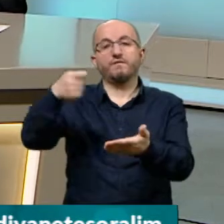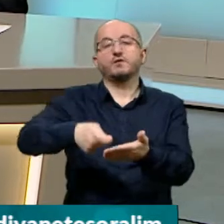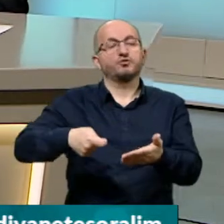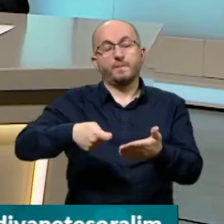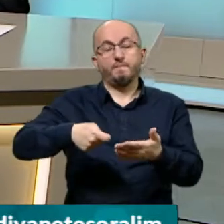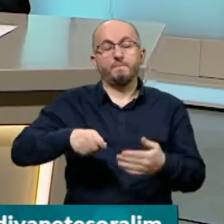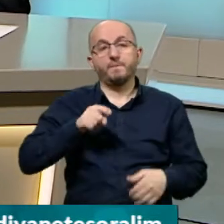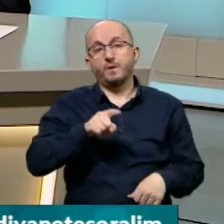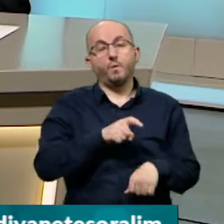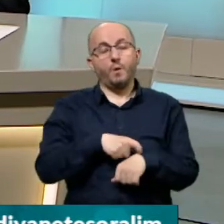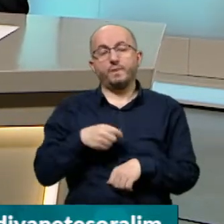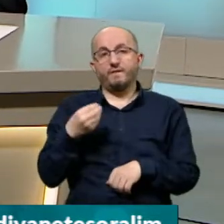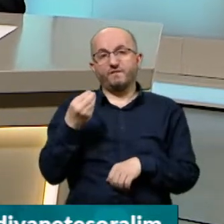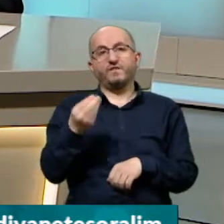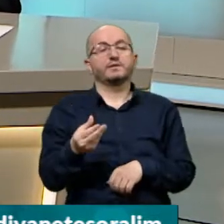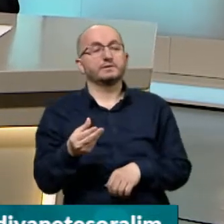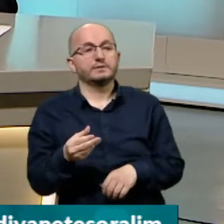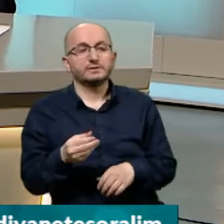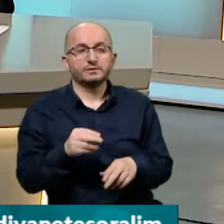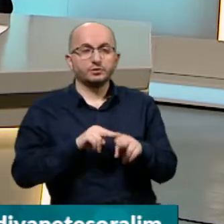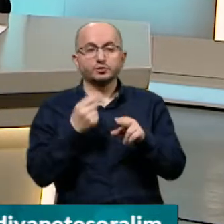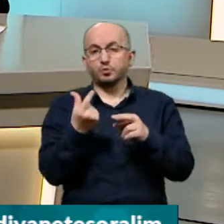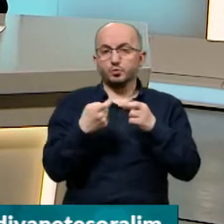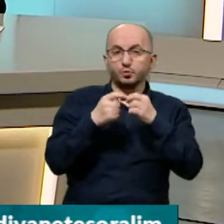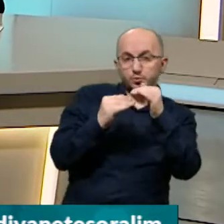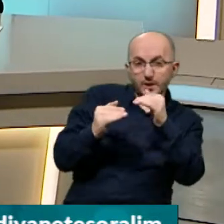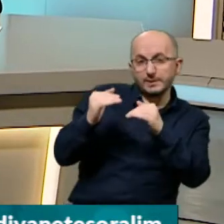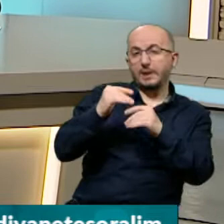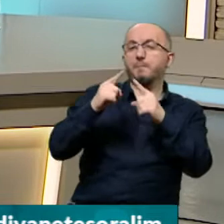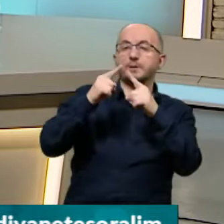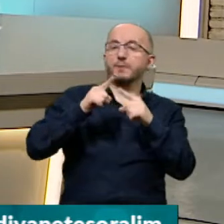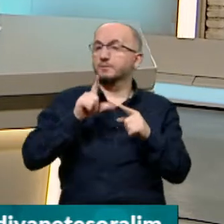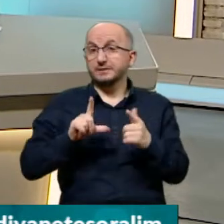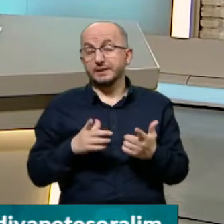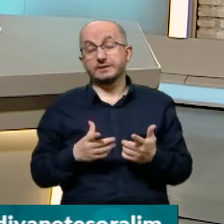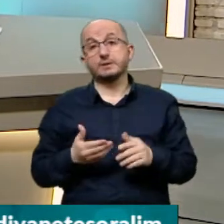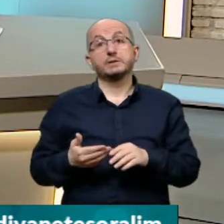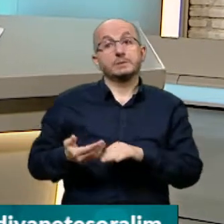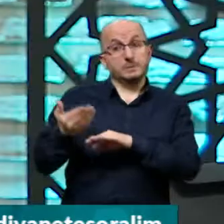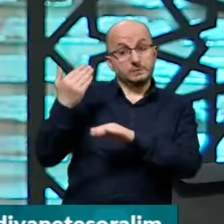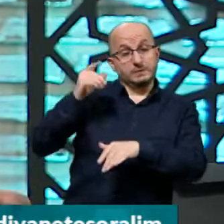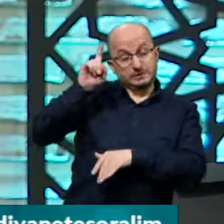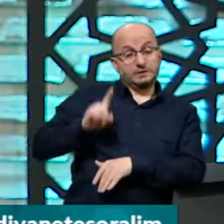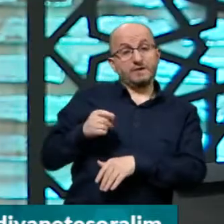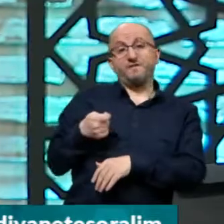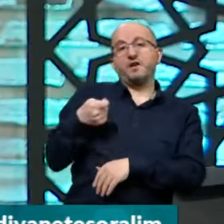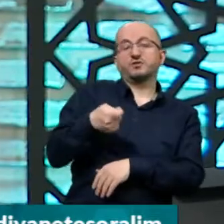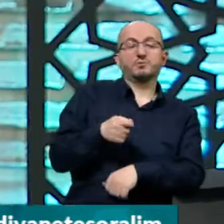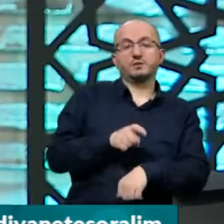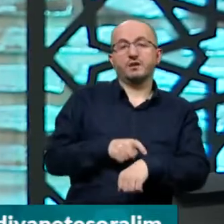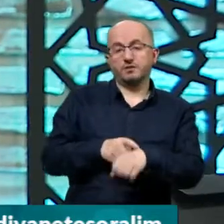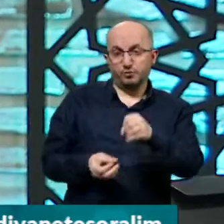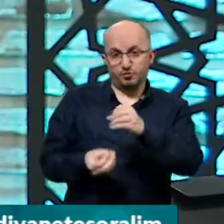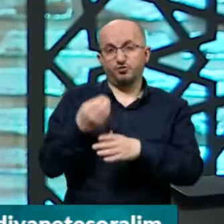o anda verdiğimiz kur üzerinden mi hesaplama mız gerekir altınsayar Bu yoksa ilk vereceğimiz anda ortaya